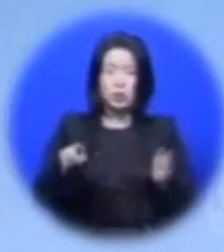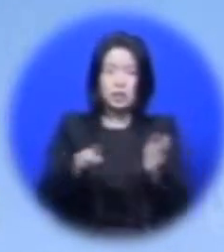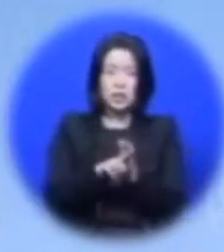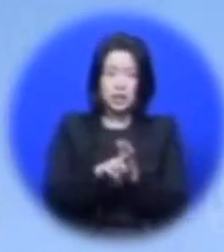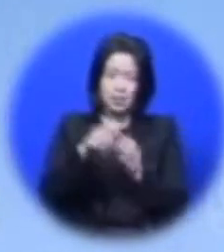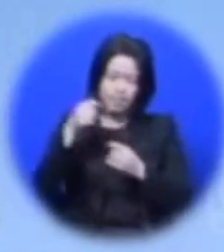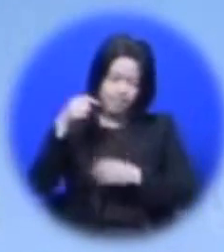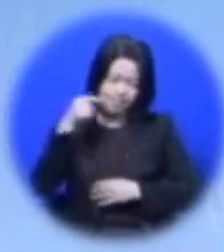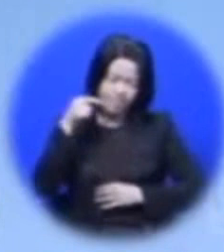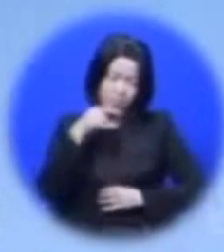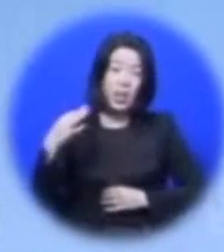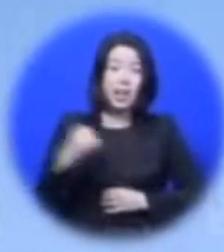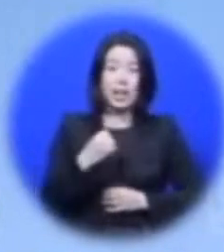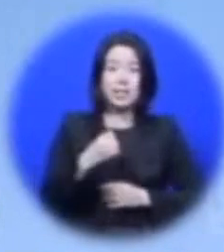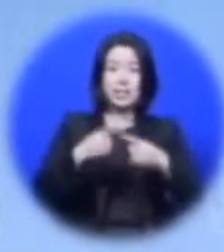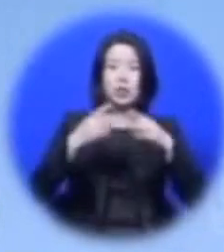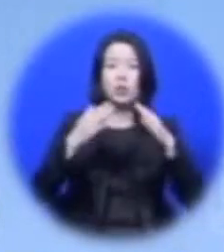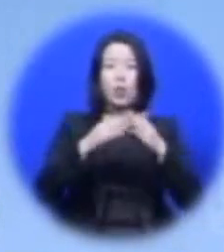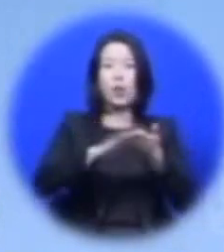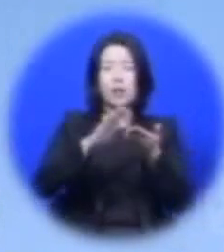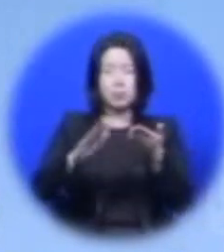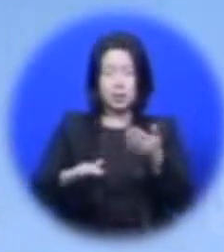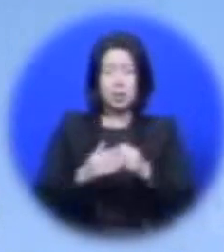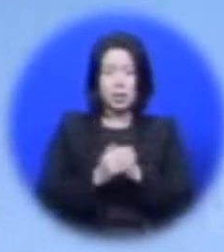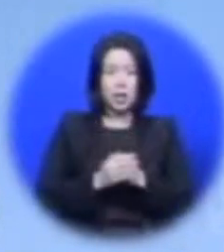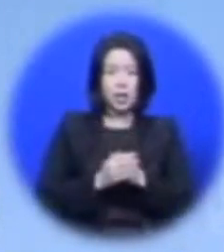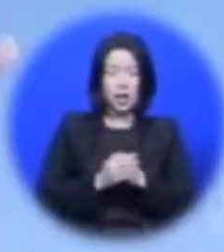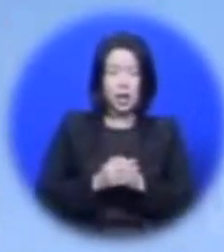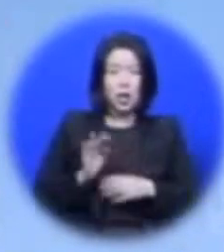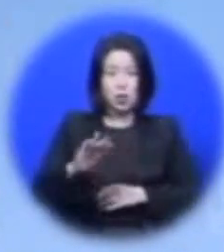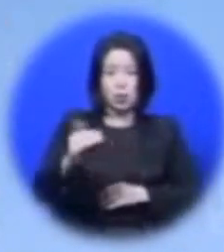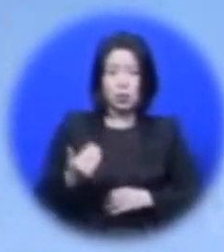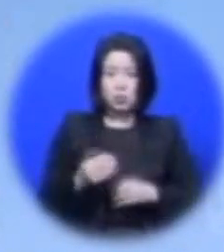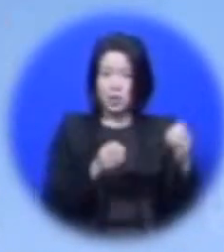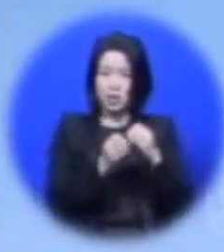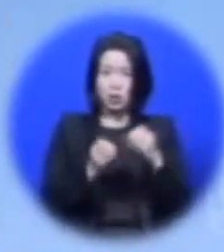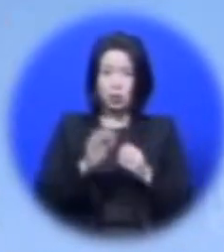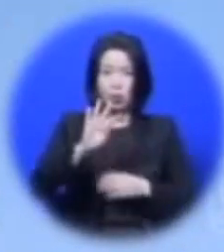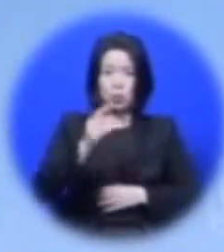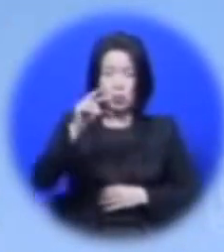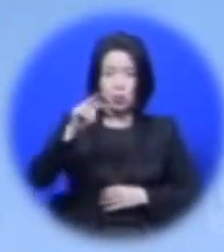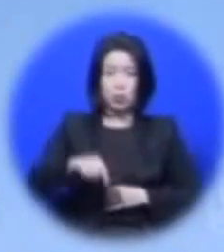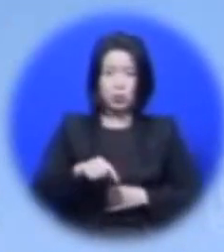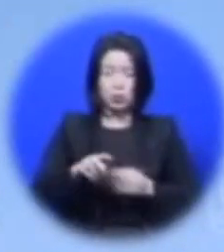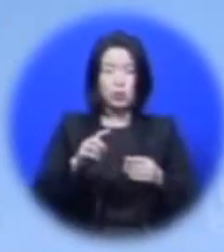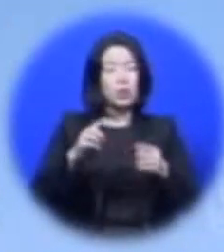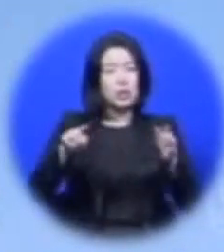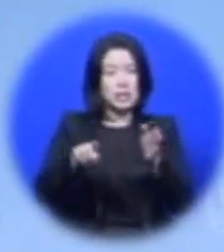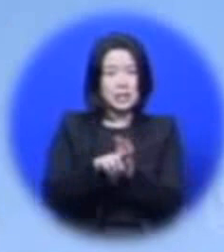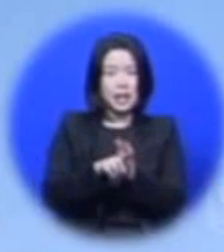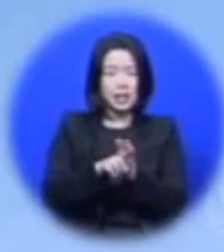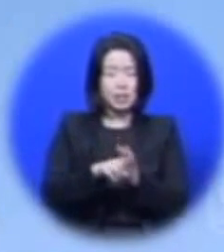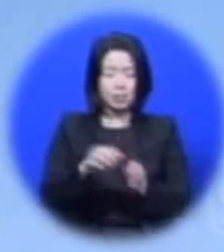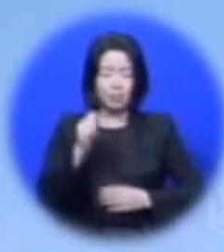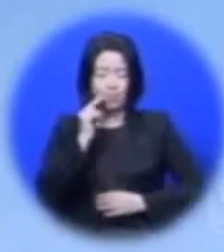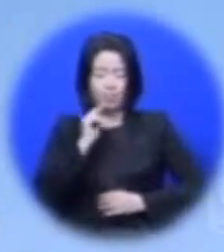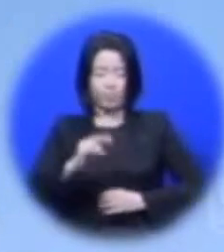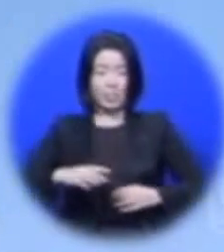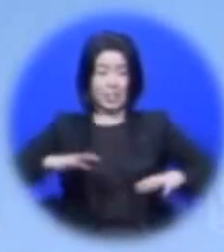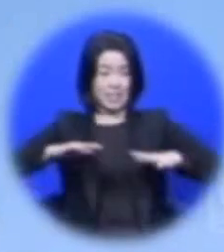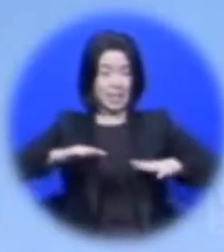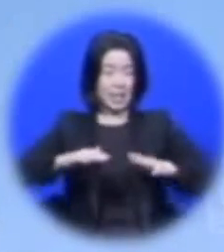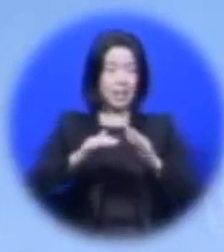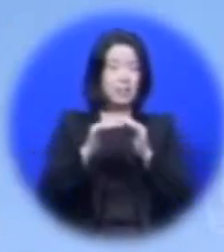철저히 가진 교회예요. 요즘엔 정통 보수 신앙을 굉장히 자랑스럽게 생각하는 교회나 또는